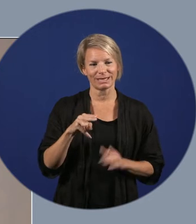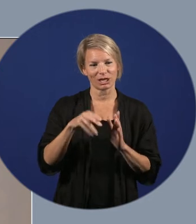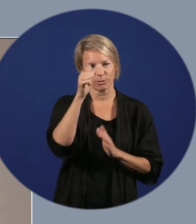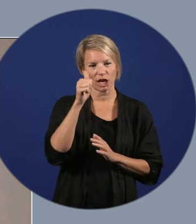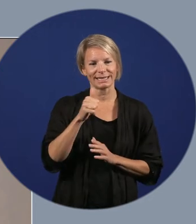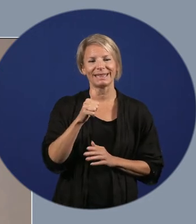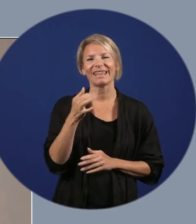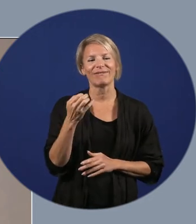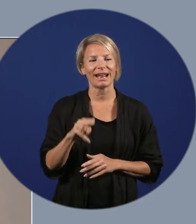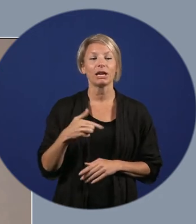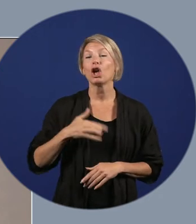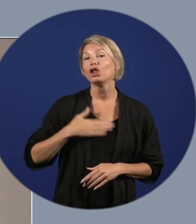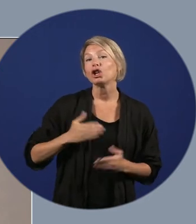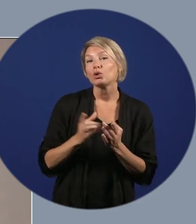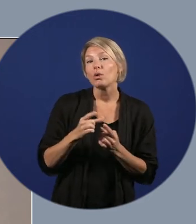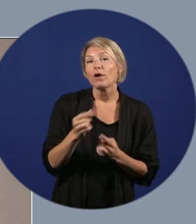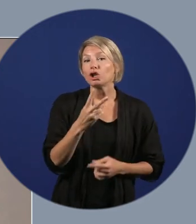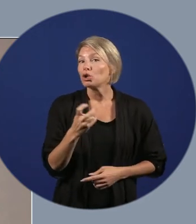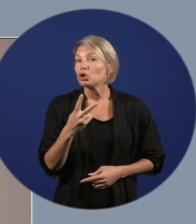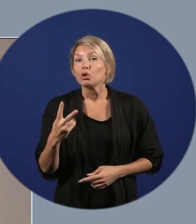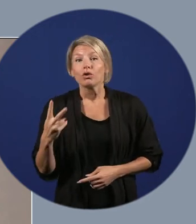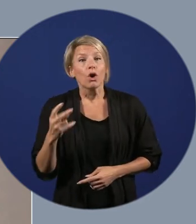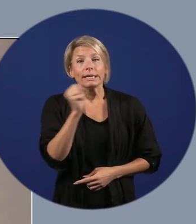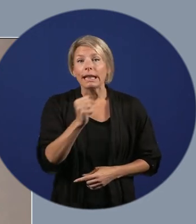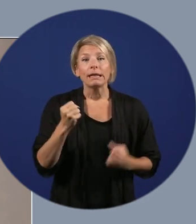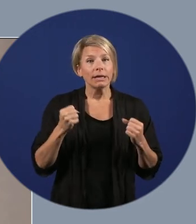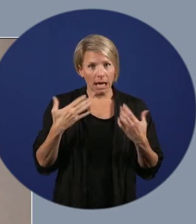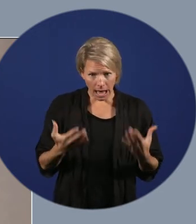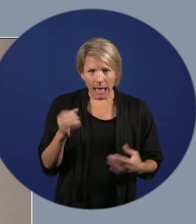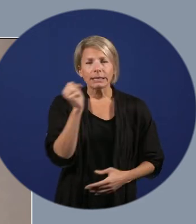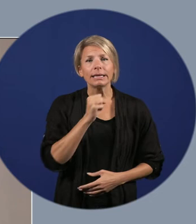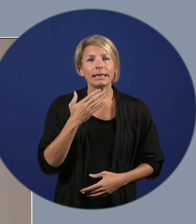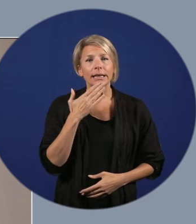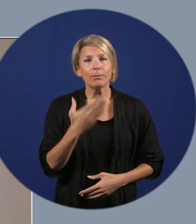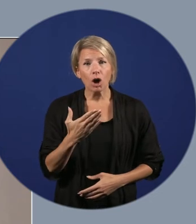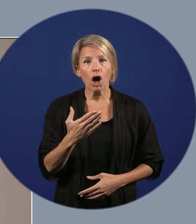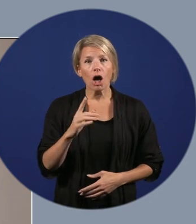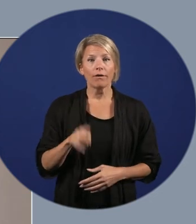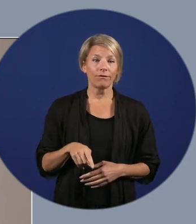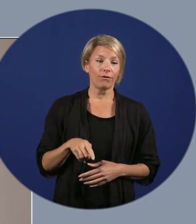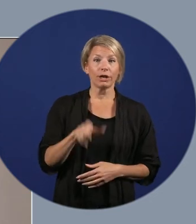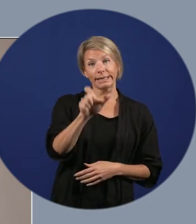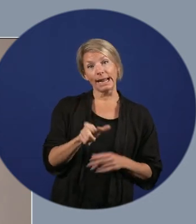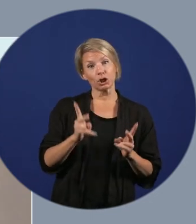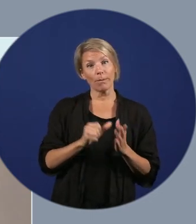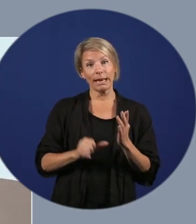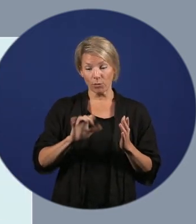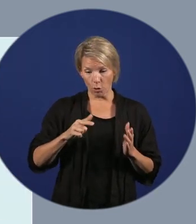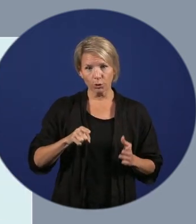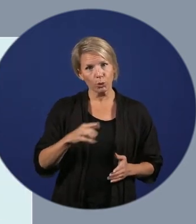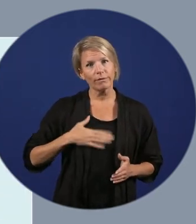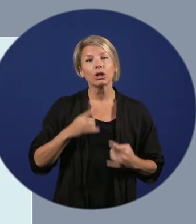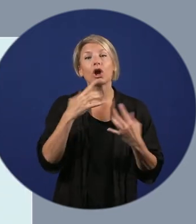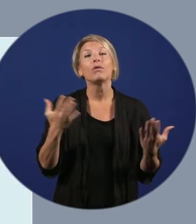att skolval 2022 är jätteviktigt och det är verkligen jättebra möjlighet för dig som elev om du vill göra din röst